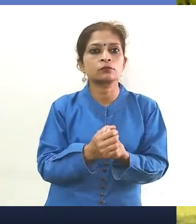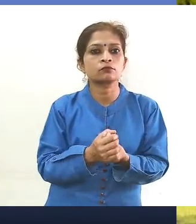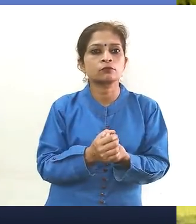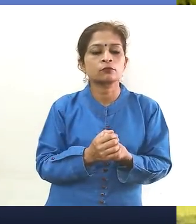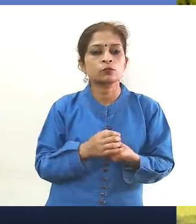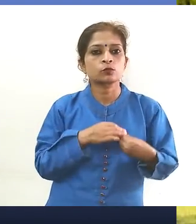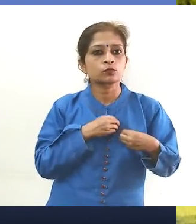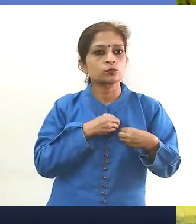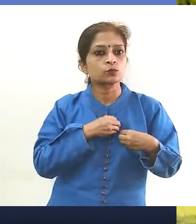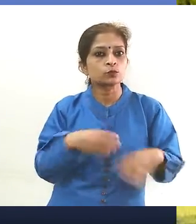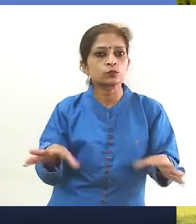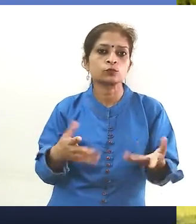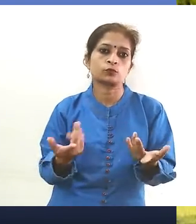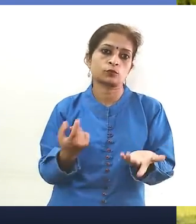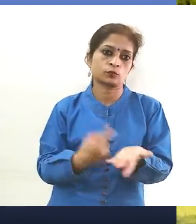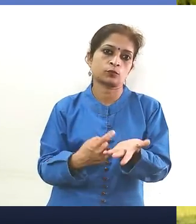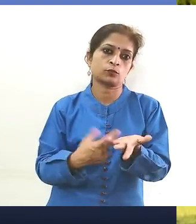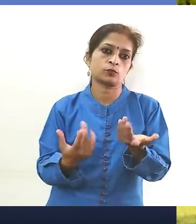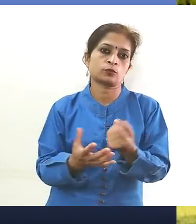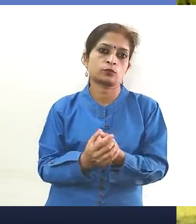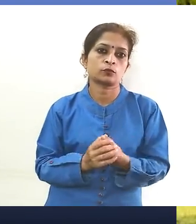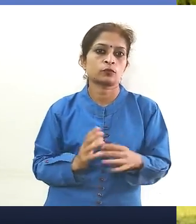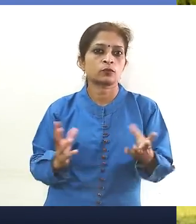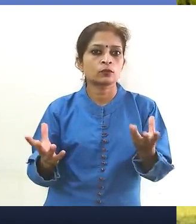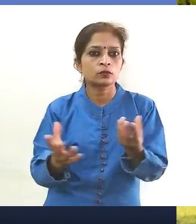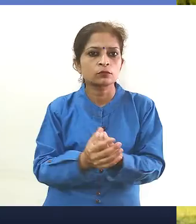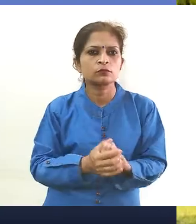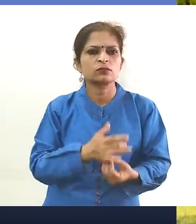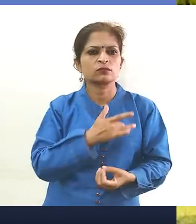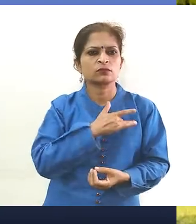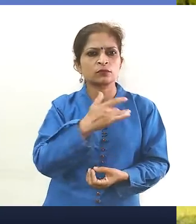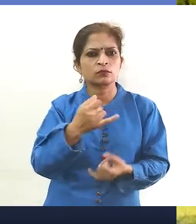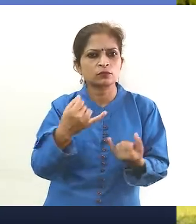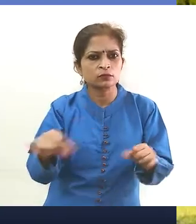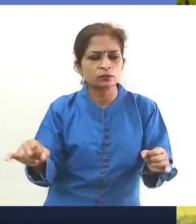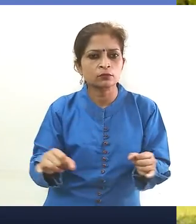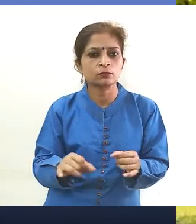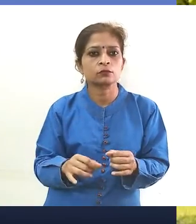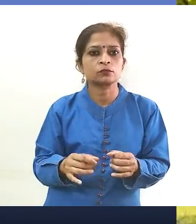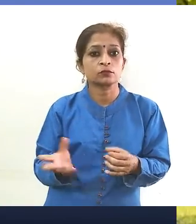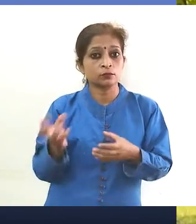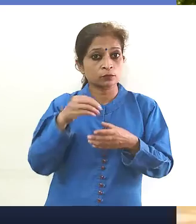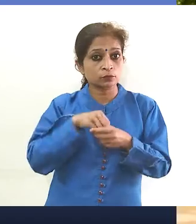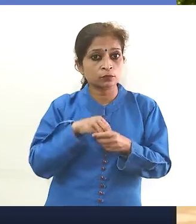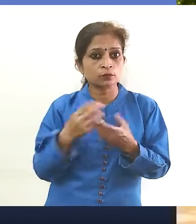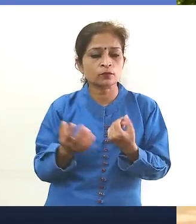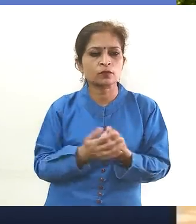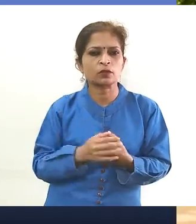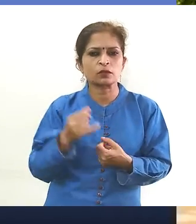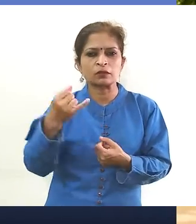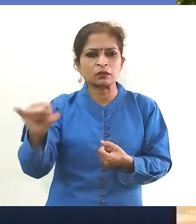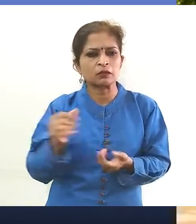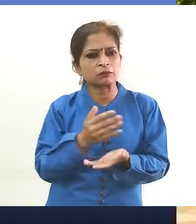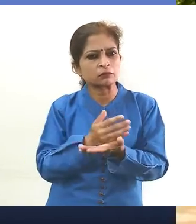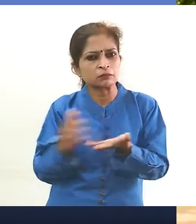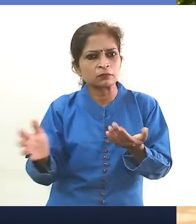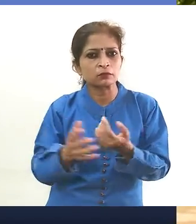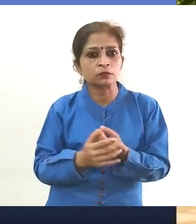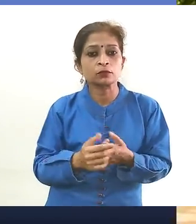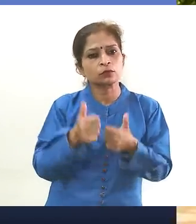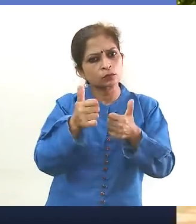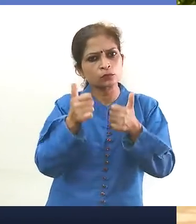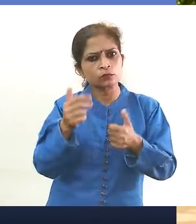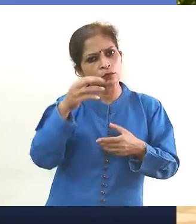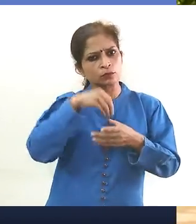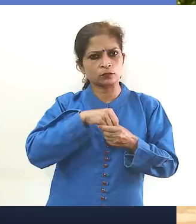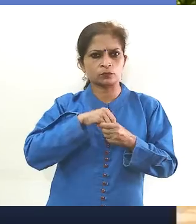छूटना, बुरी चीज़ों से छूटने का माध्यम है। तो हम व्याधियों से मुक्त होते हैं समाधि से युक्त होते हैं, बुरी चीज़ों से मुक्त होते हैं अच्छी